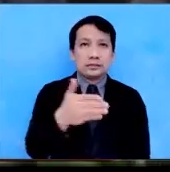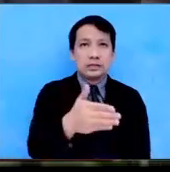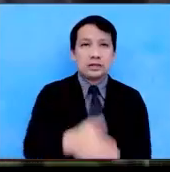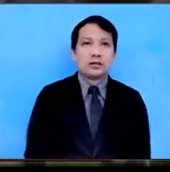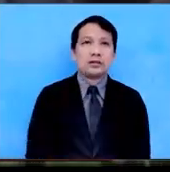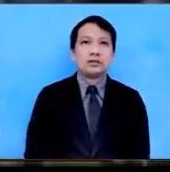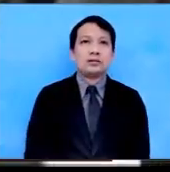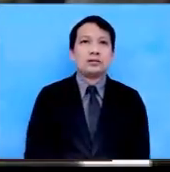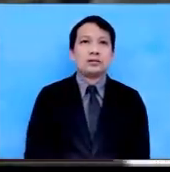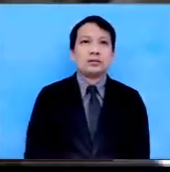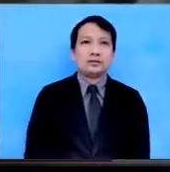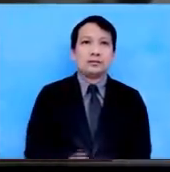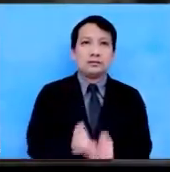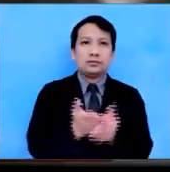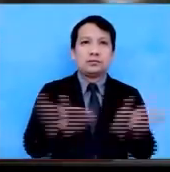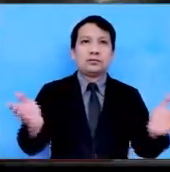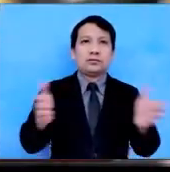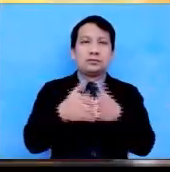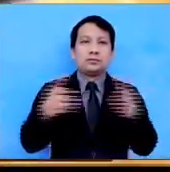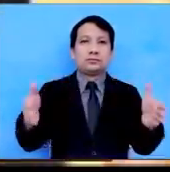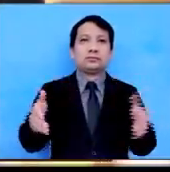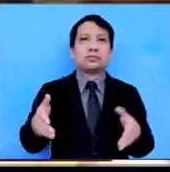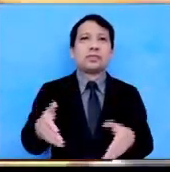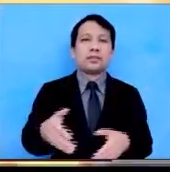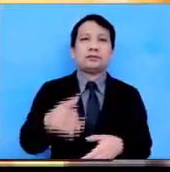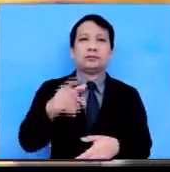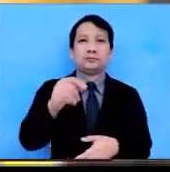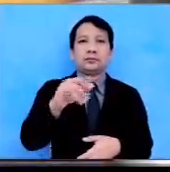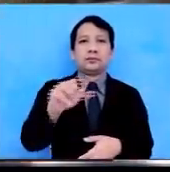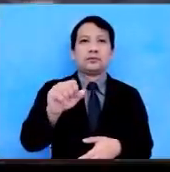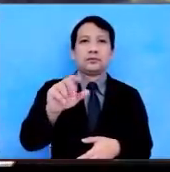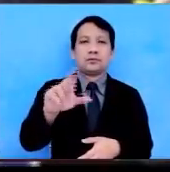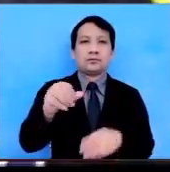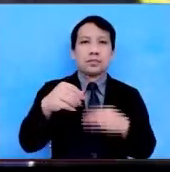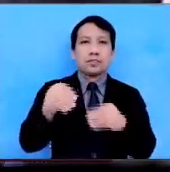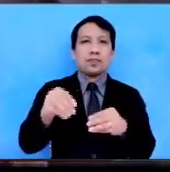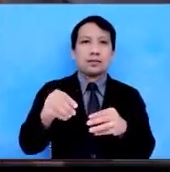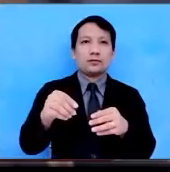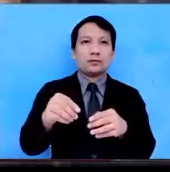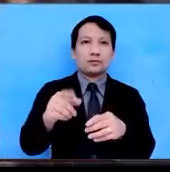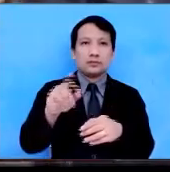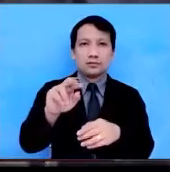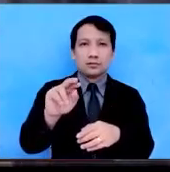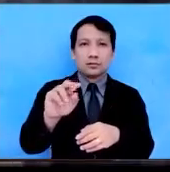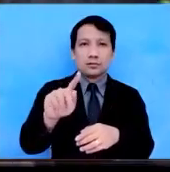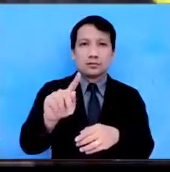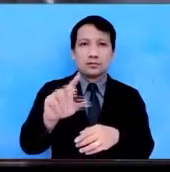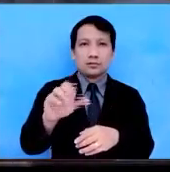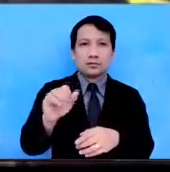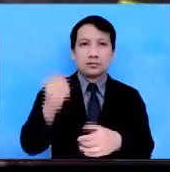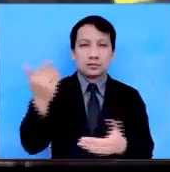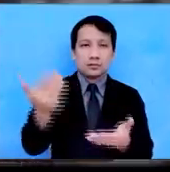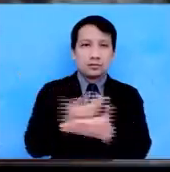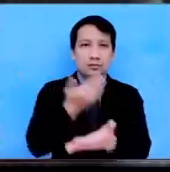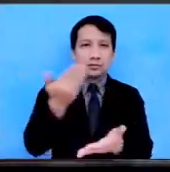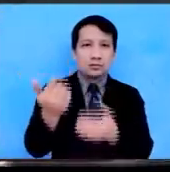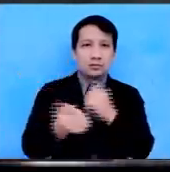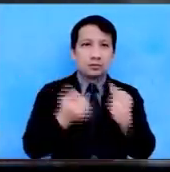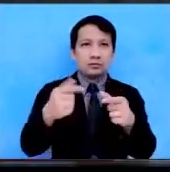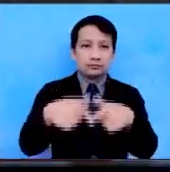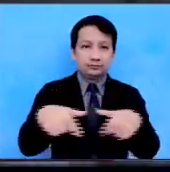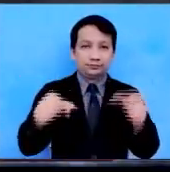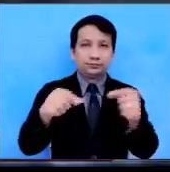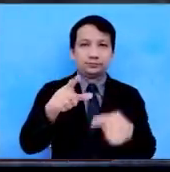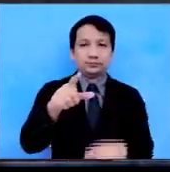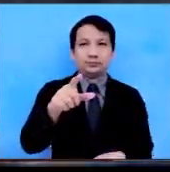Nakalatag sa sahiga mga higanting isda sa Toyosu Market sa Tokyo para ito sa taunang New Year's Tuna Auction.